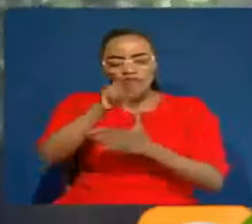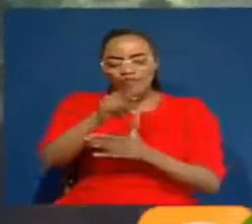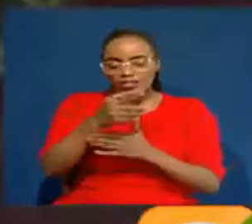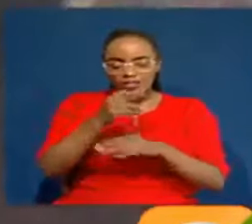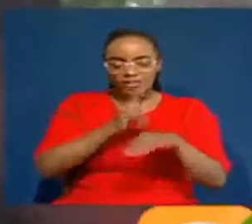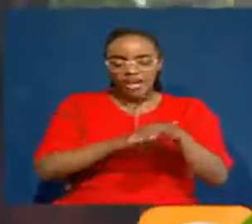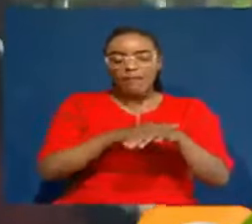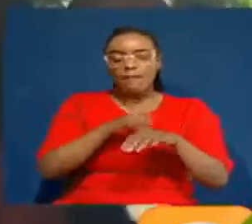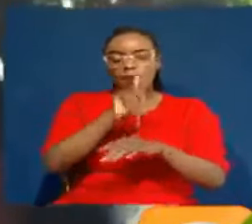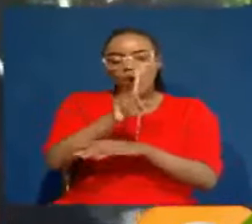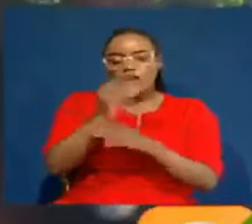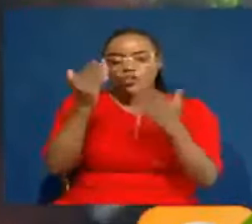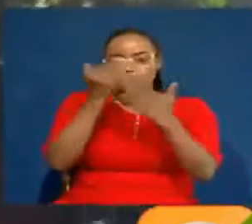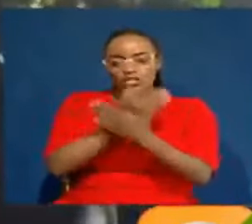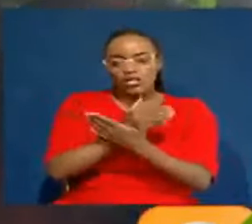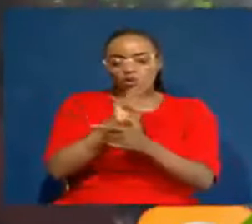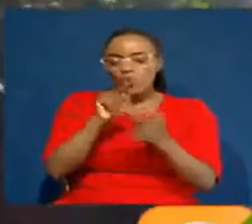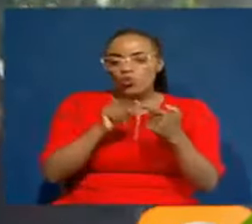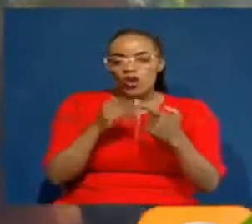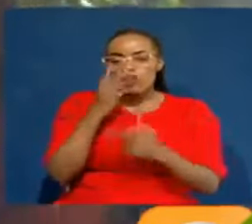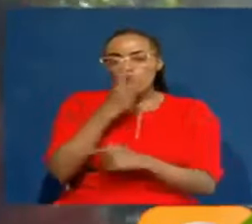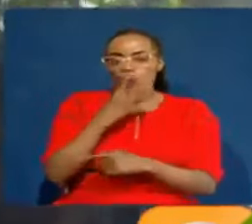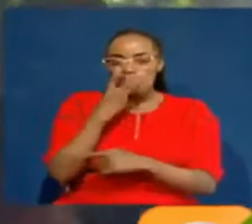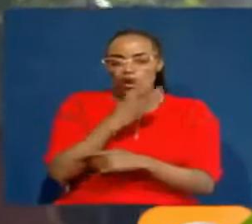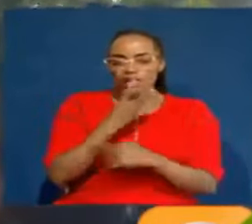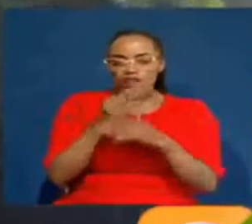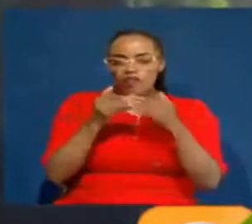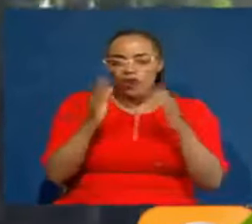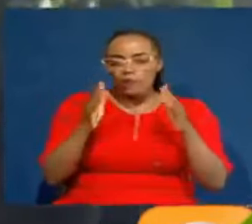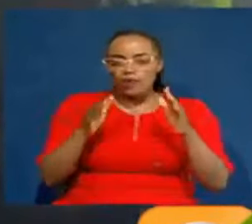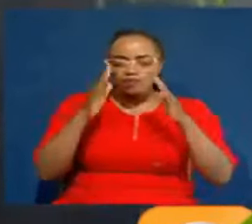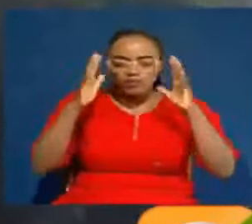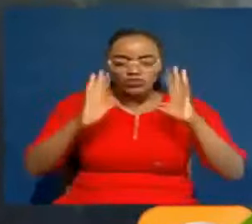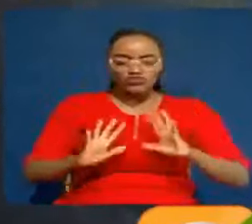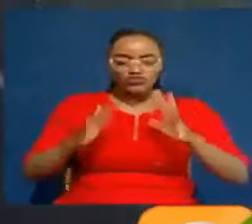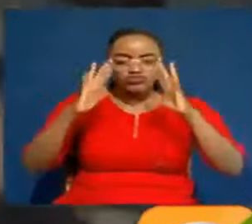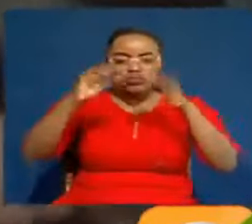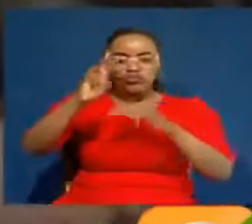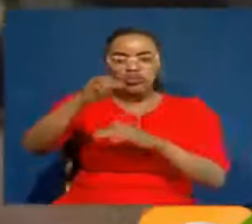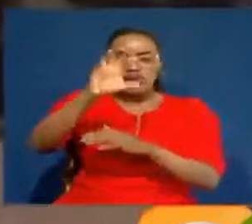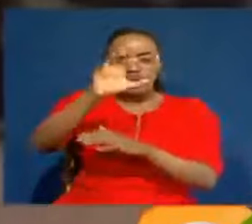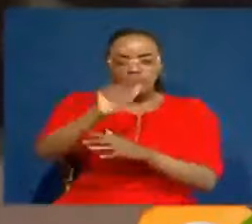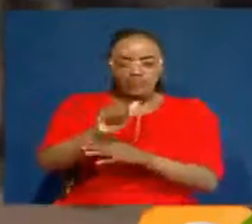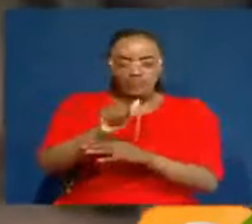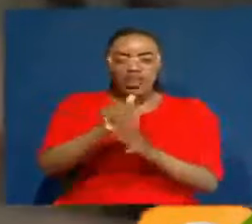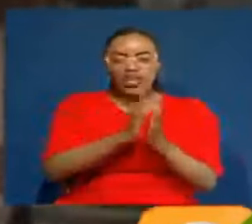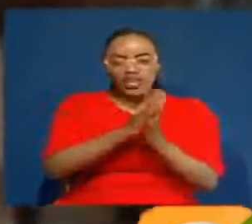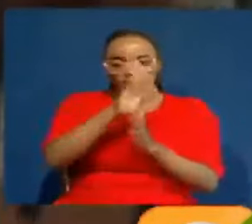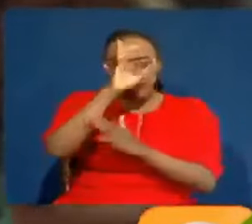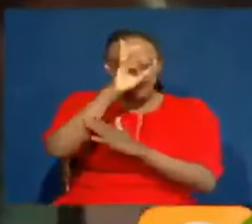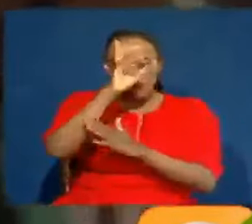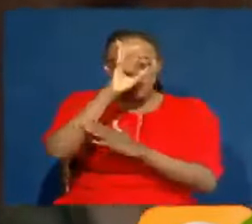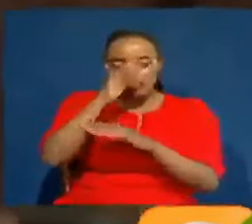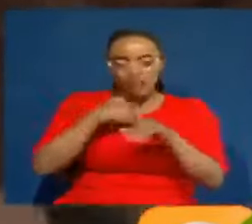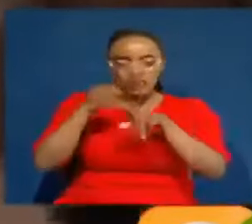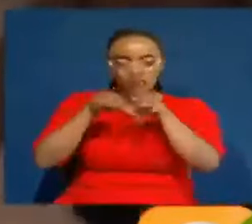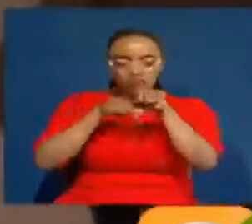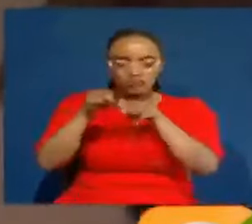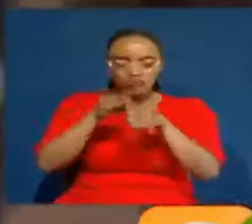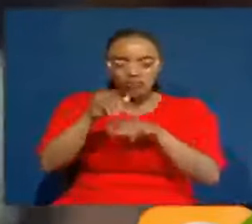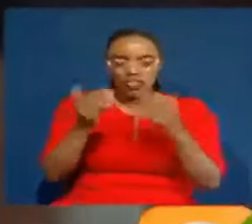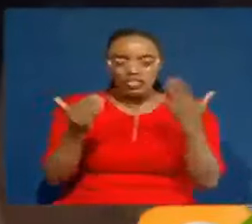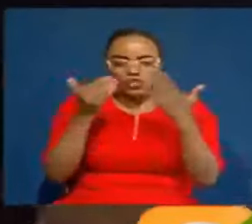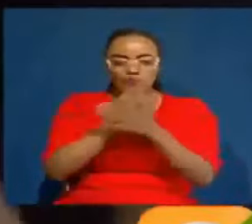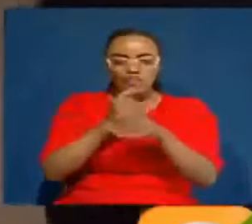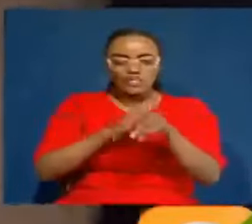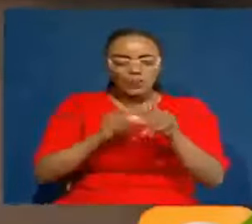wa saa 7 usiku wa kuamkia Jumatano, ukifungua ukurasa wa sherehe kwa wakilishi wadi, maafisa wa polisi wakishika doria usiku huo